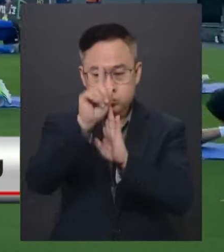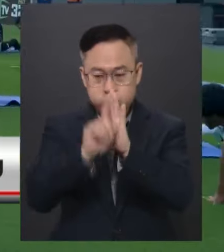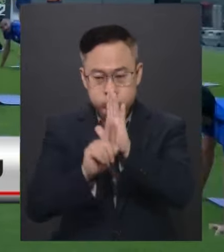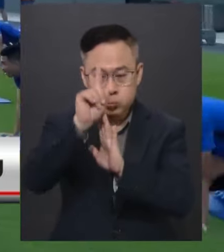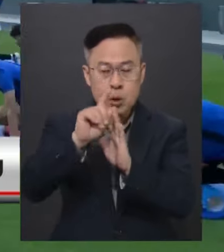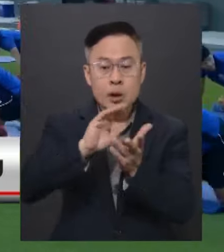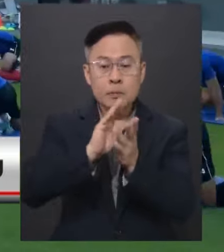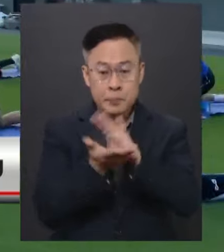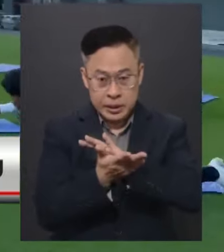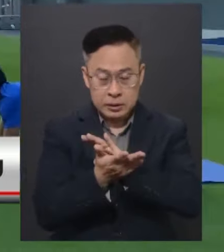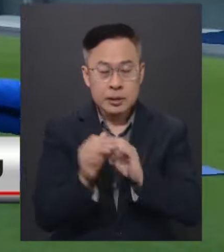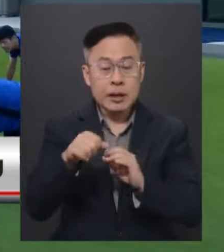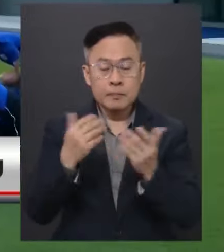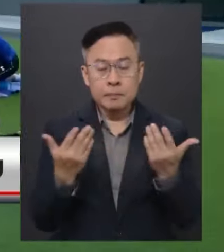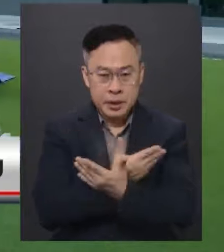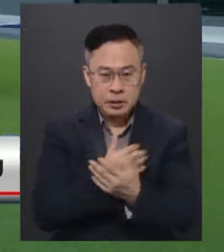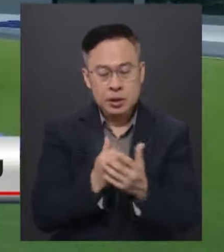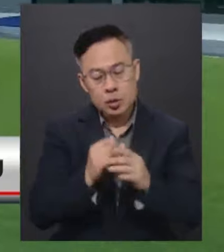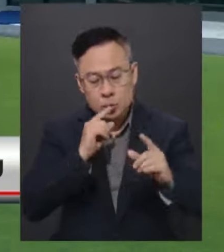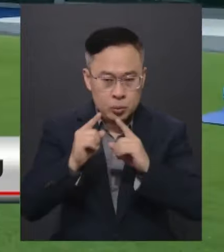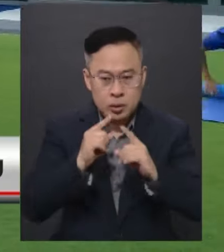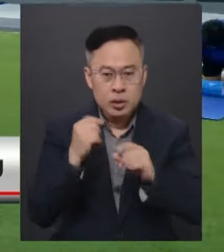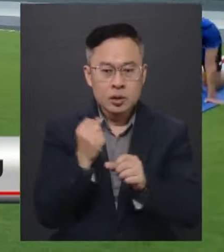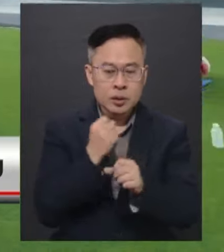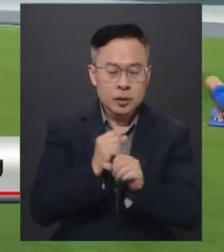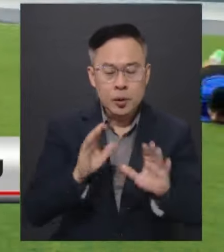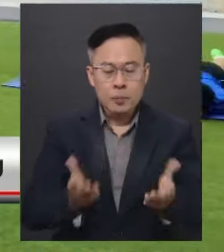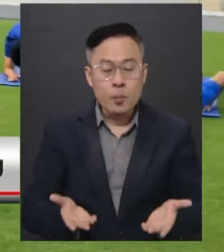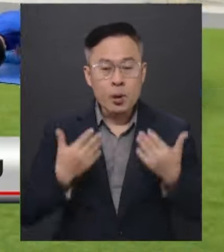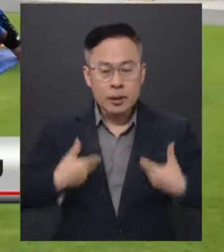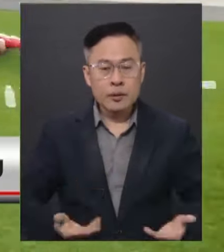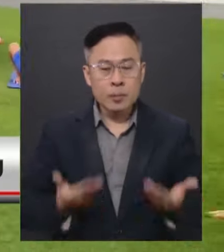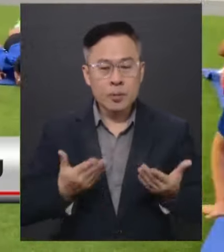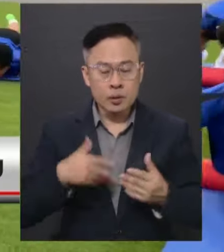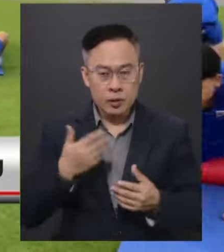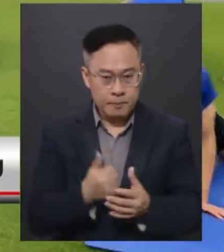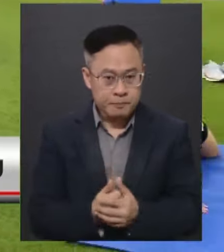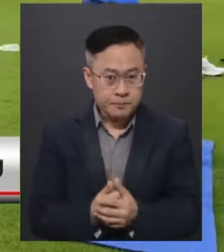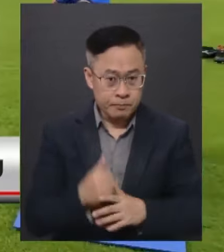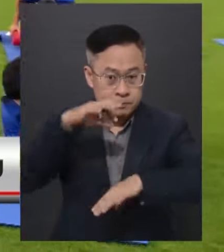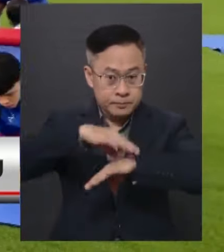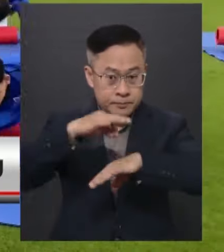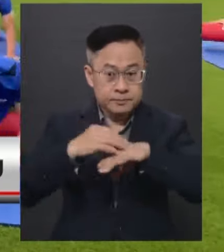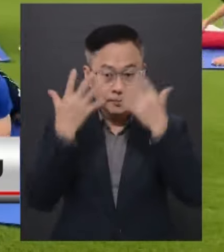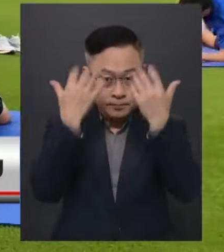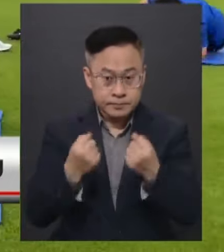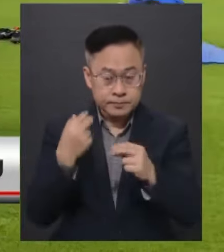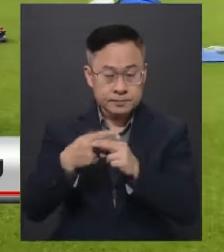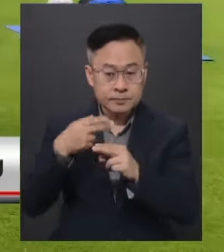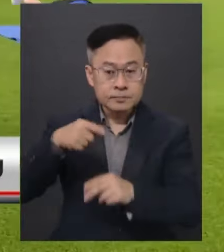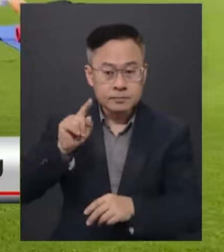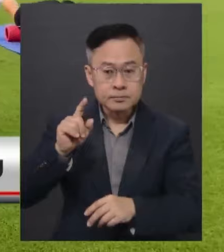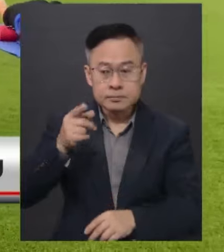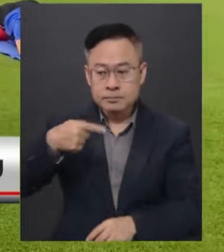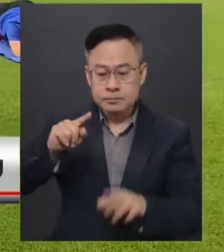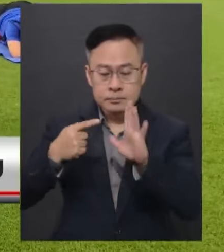ก่อนการซ้อมครับก็ได้มีการพูดคุยกับปฏิวัตคำไหมครับผู้รักษาประตูมือหนึของทีมชาติไทยที่นัดที่แล้วนี่โชว์ฟอร์มได้ยอดเยี่ยมเลยซุปเปอร์เซฟไปหลาย